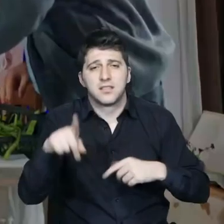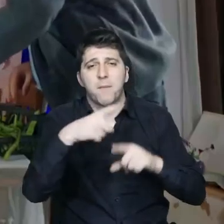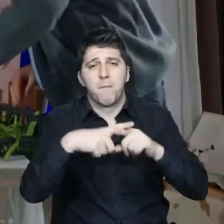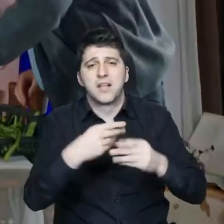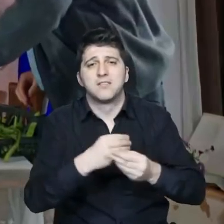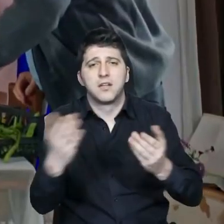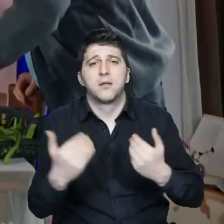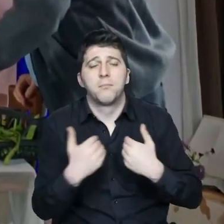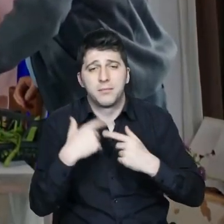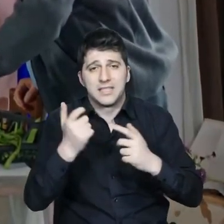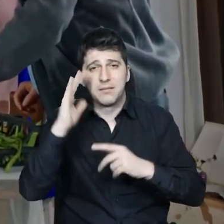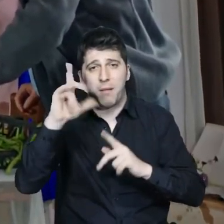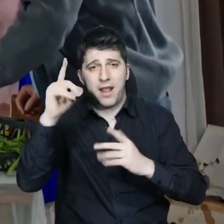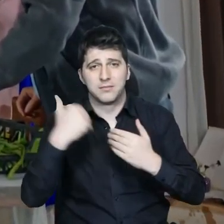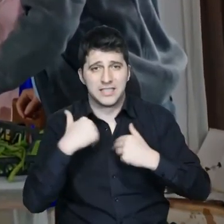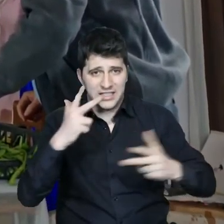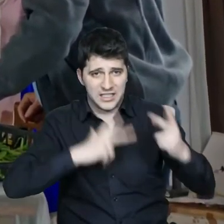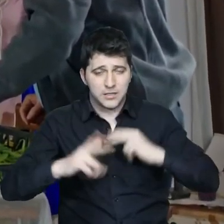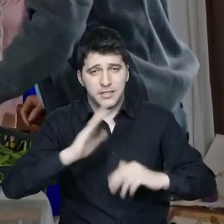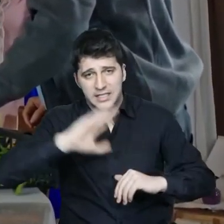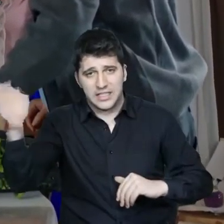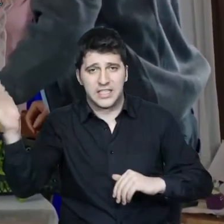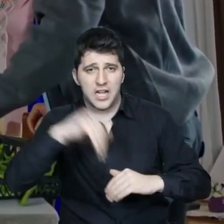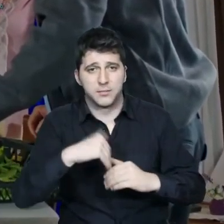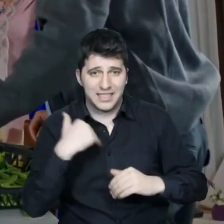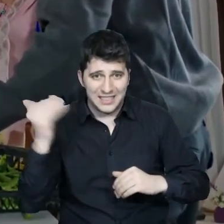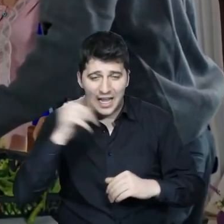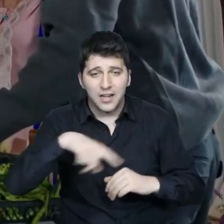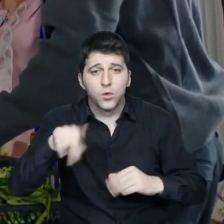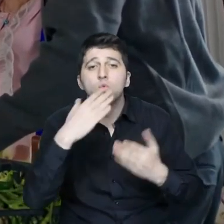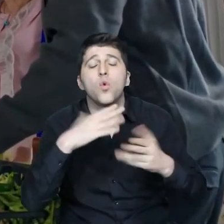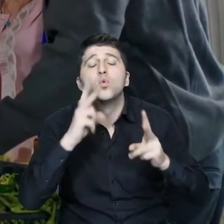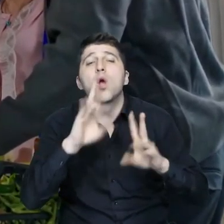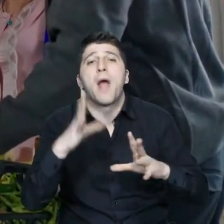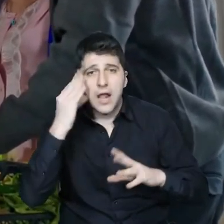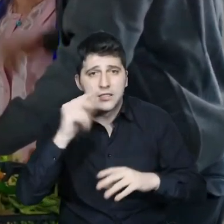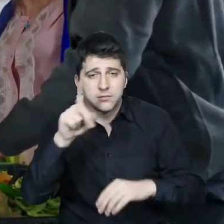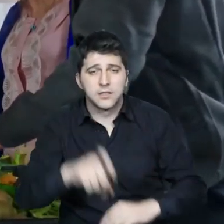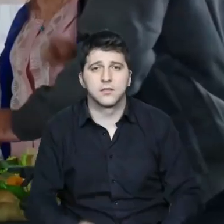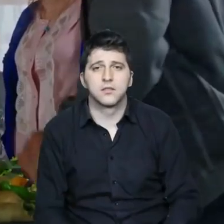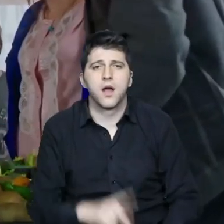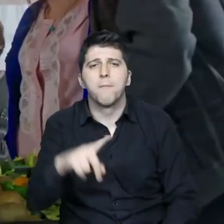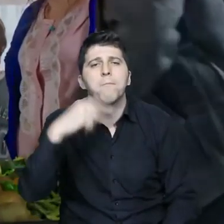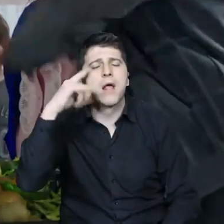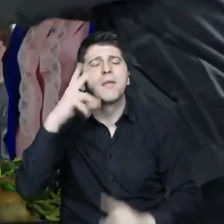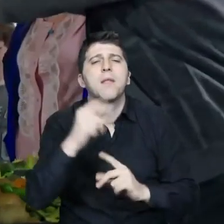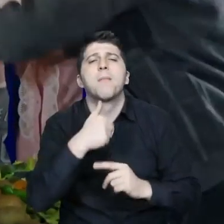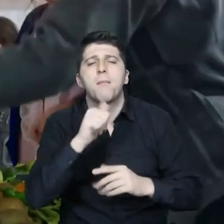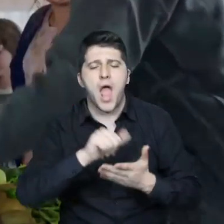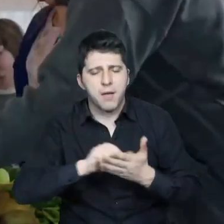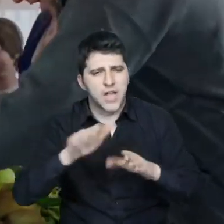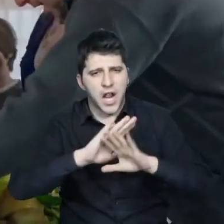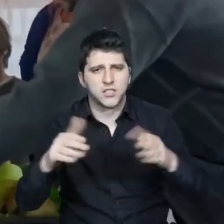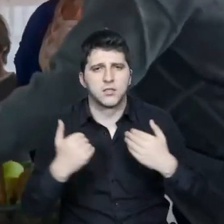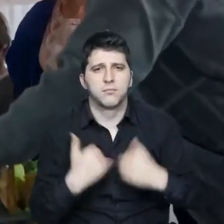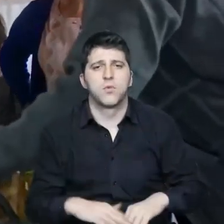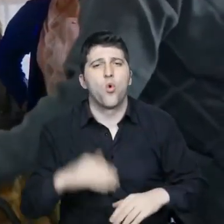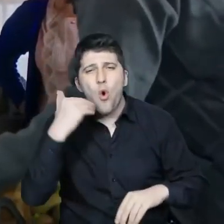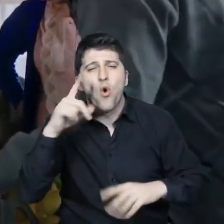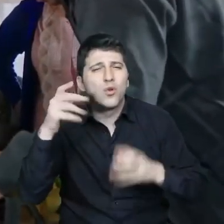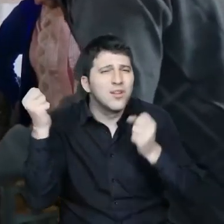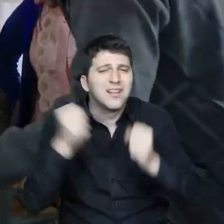paylaştırın. Benim bir yere gitmem gerekiyor. Giyineceğim, gidip geri geleceğim. Geldiğinde bunların hiçbiri burada olmacak. Anlaşıldı mı? Sen merak etme İbrahim abi. Hepsini halledeceğim. Öyle koyun